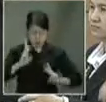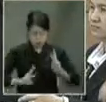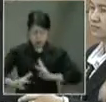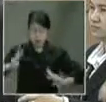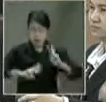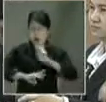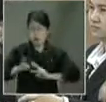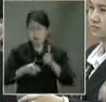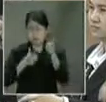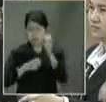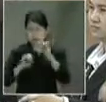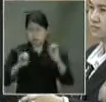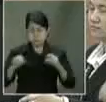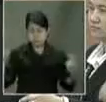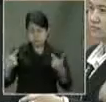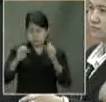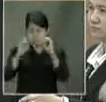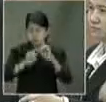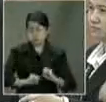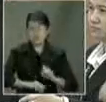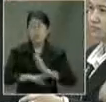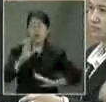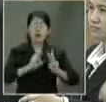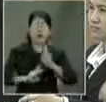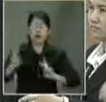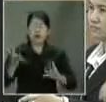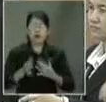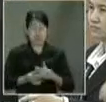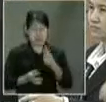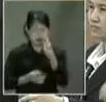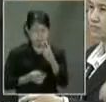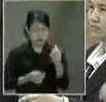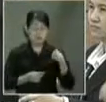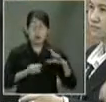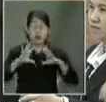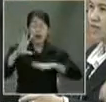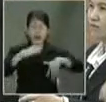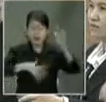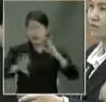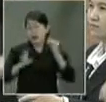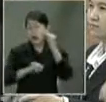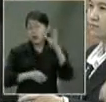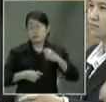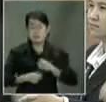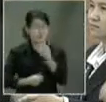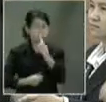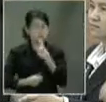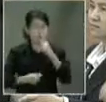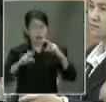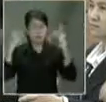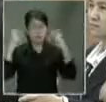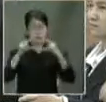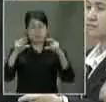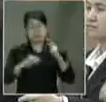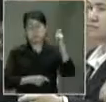มครับพอมีการสลายประชาชนเสื้อแดงเดินผ่านทหารออกมาชูบัตรประชาชนไม่พบอาวุธเลย